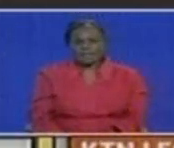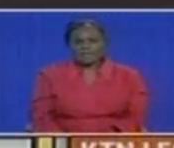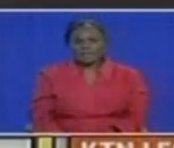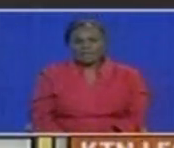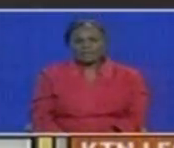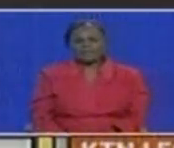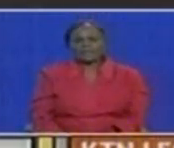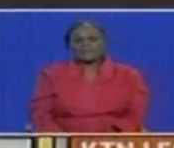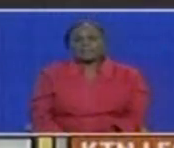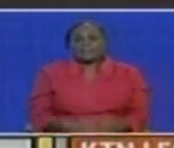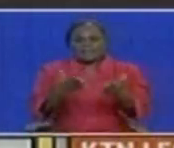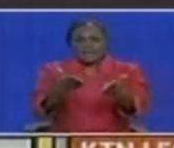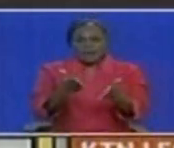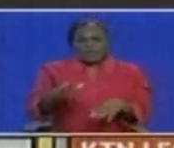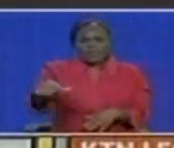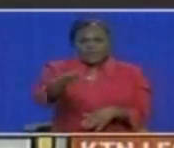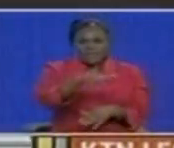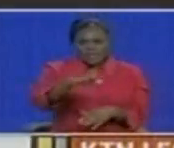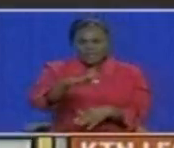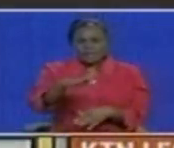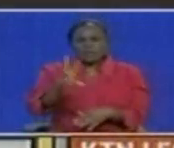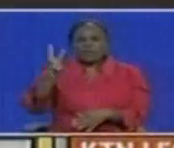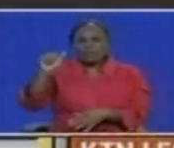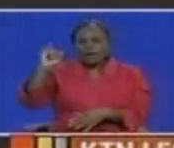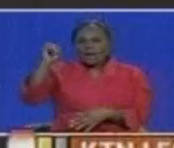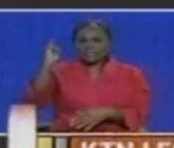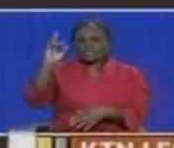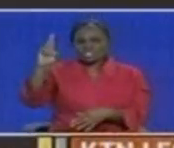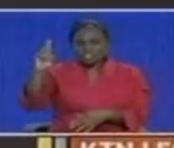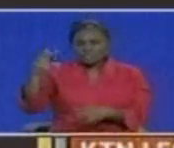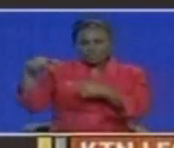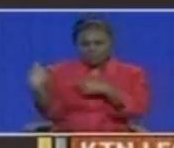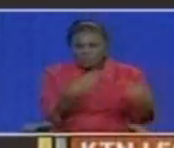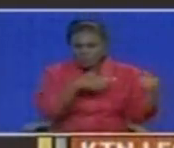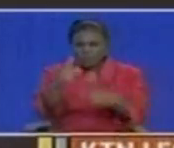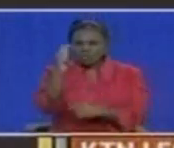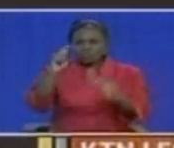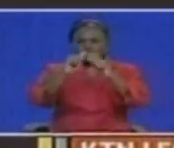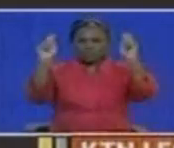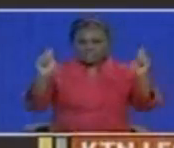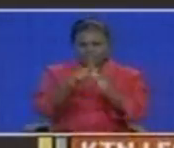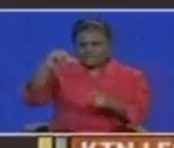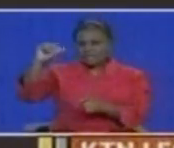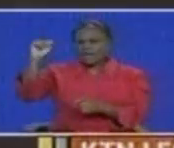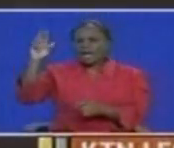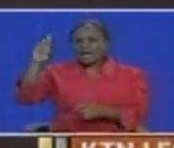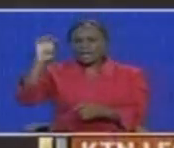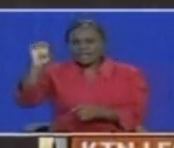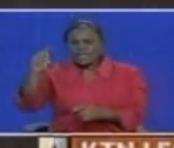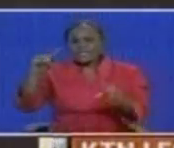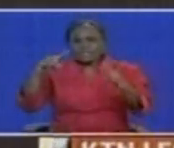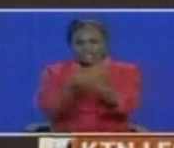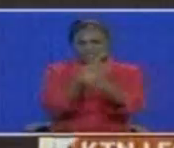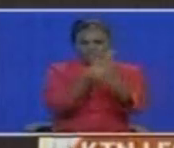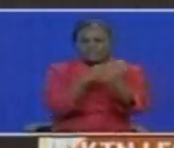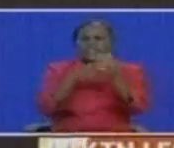haya basi tuelekee katika eneo la Wajira, ambapo kufuatia mapigano kati ya jamii mbili za Gare na Degodia, viongozi mbalimbali